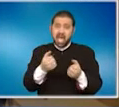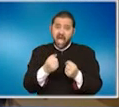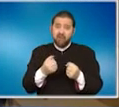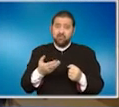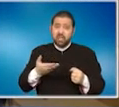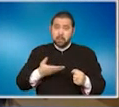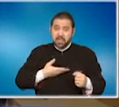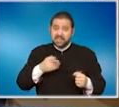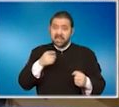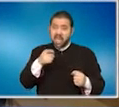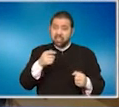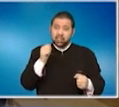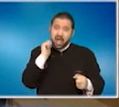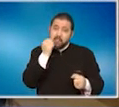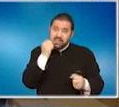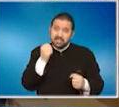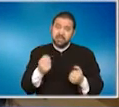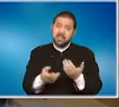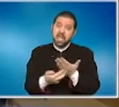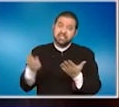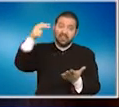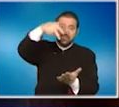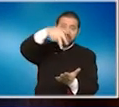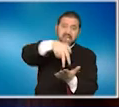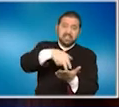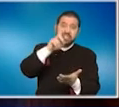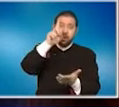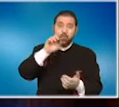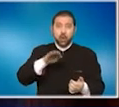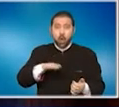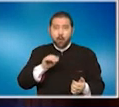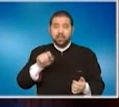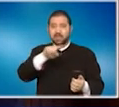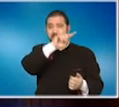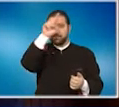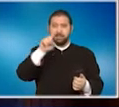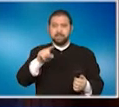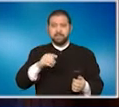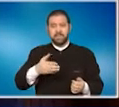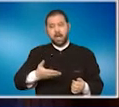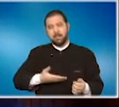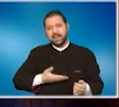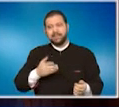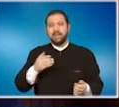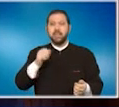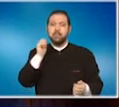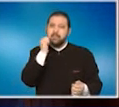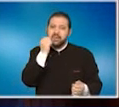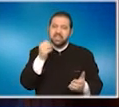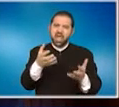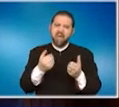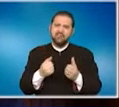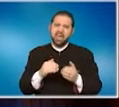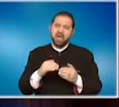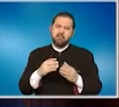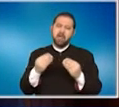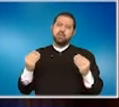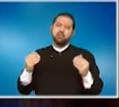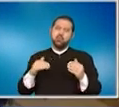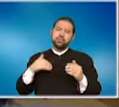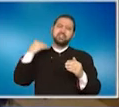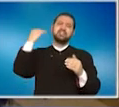adevărat Avaghelasie încât a înviat un copil. La Avaghelasie era mai mult decât credință. Oamenii aceștia